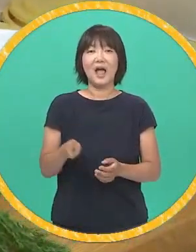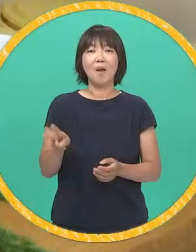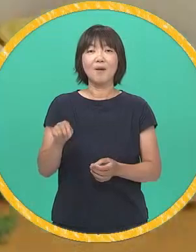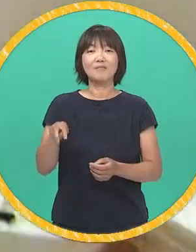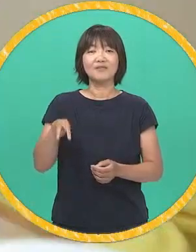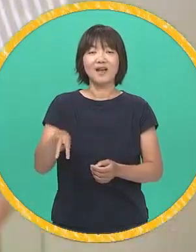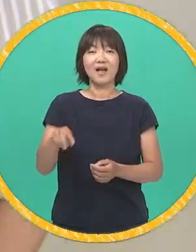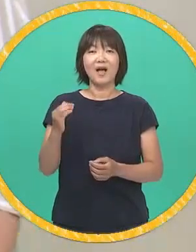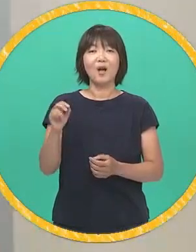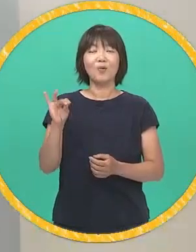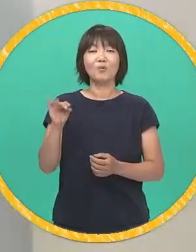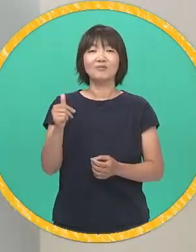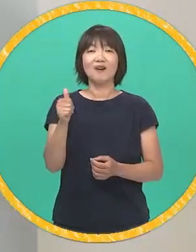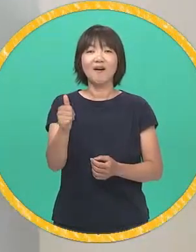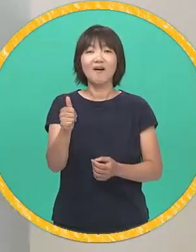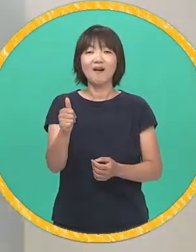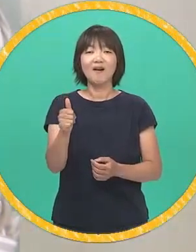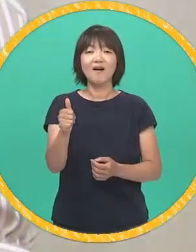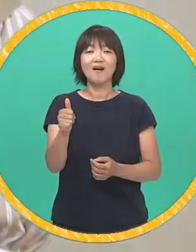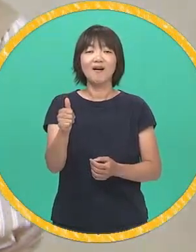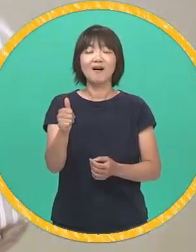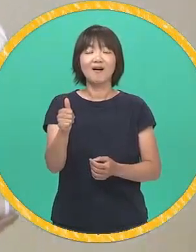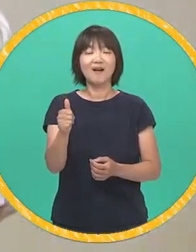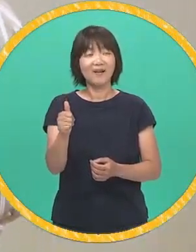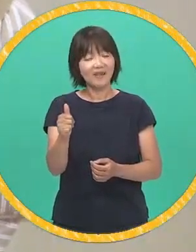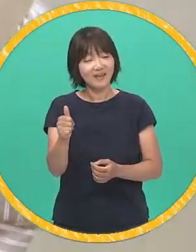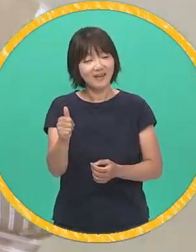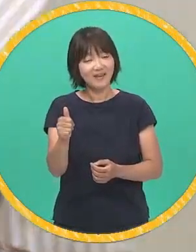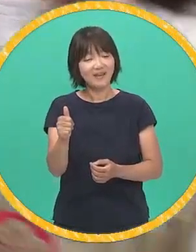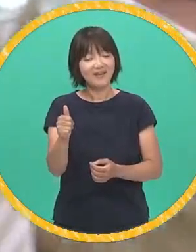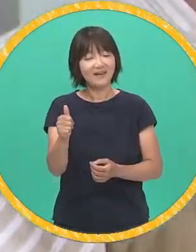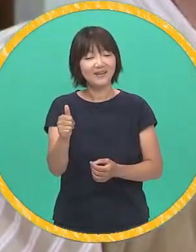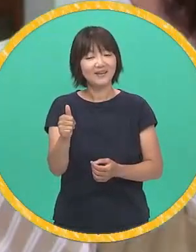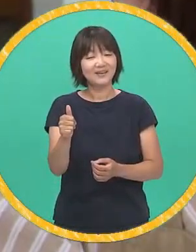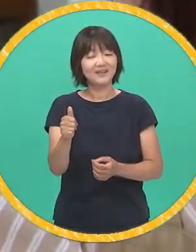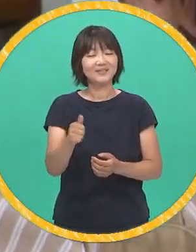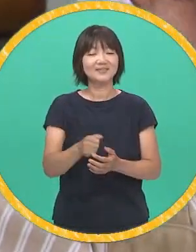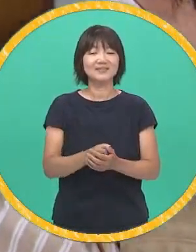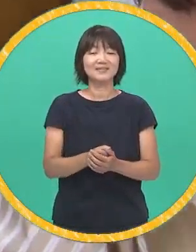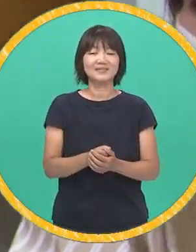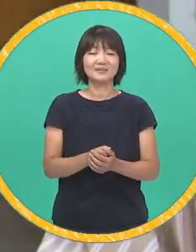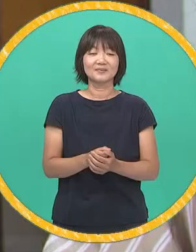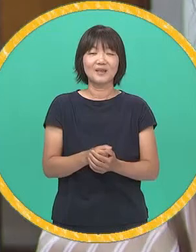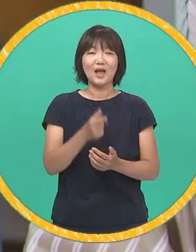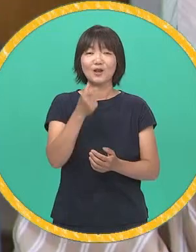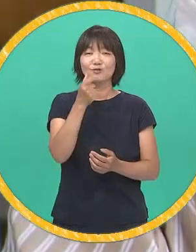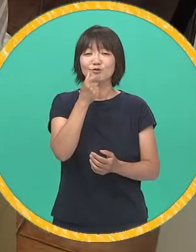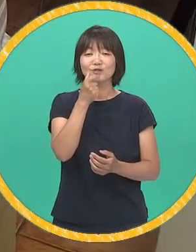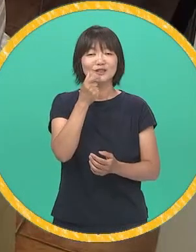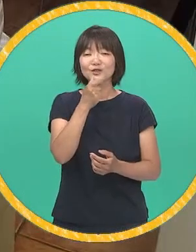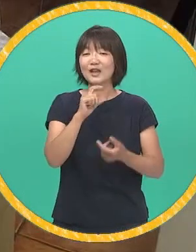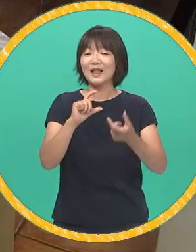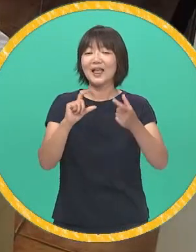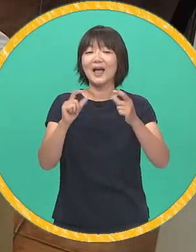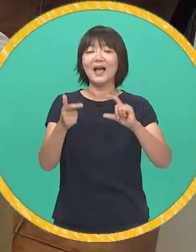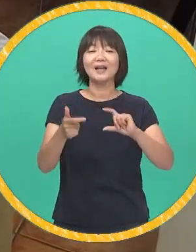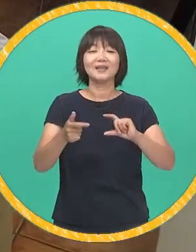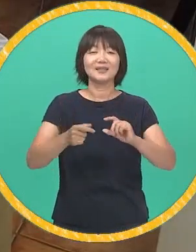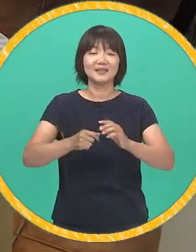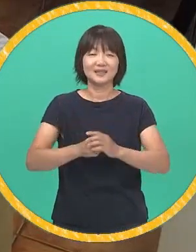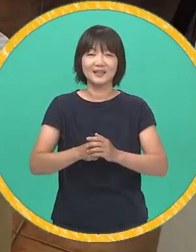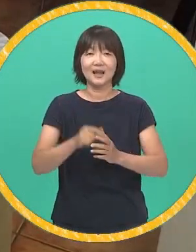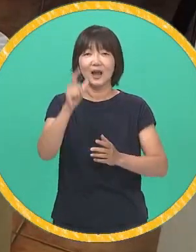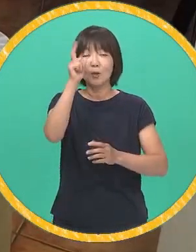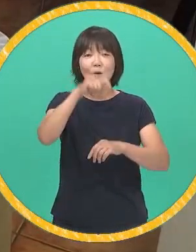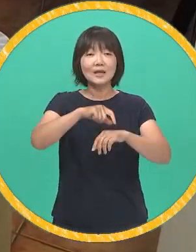てションっ見てるしますぜひだけどスイーツじゃないだろニャクリニックプレ肉